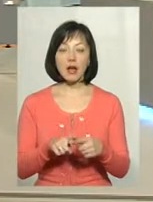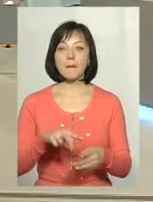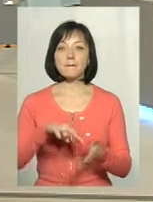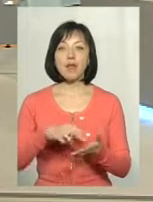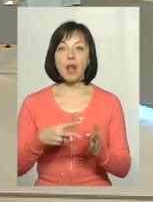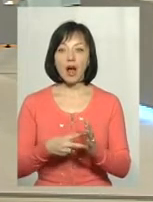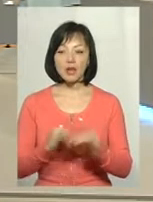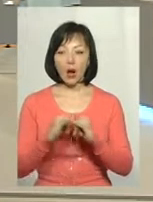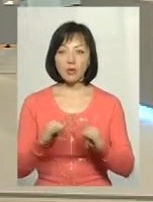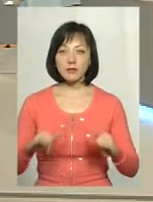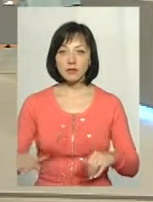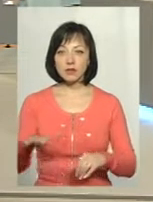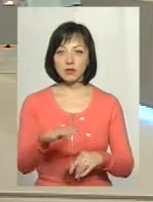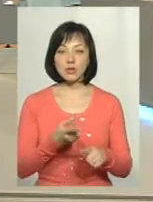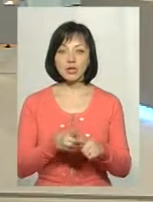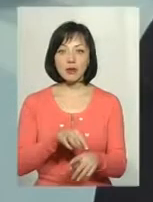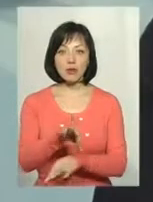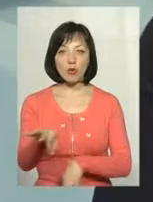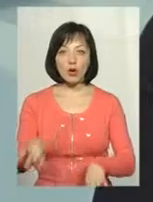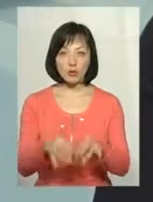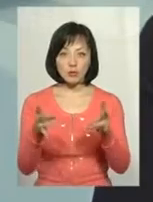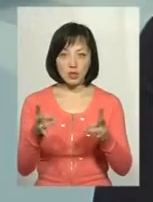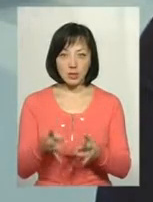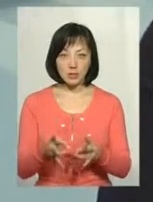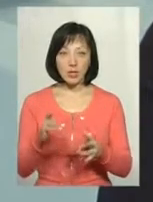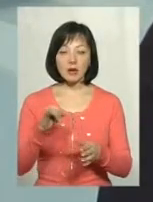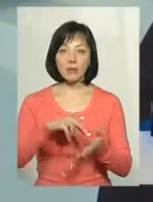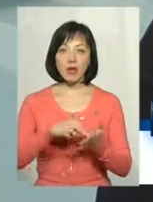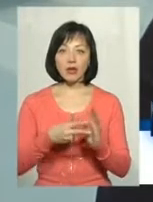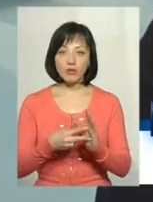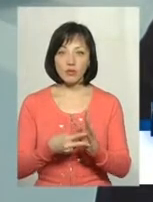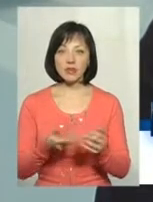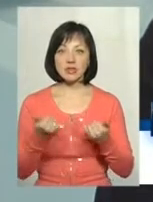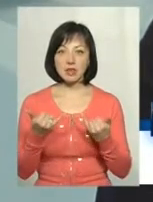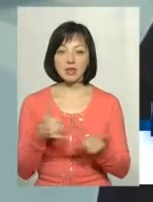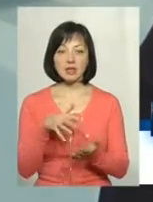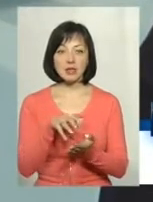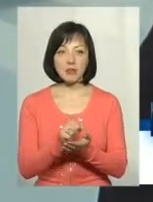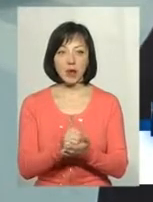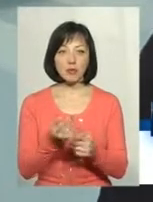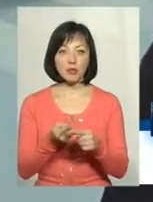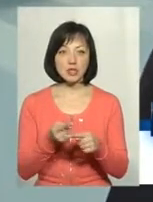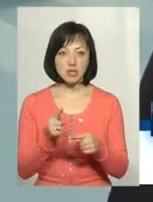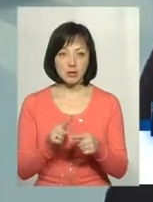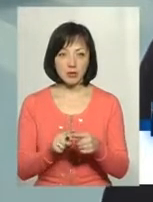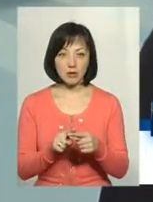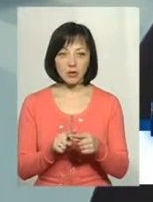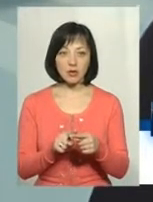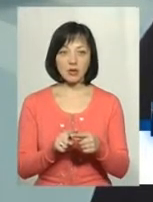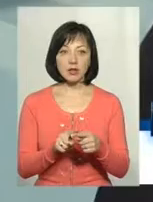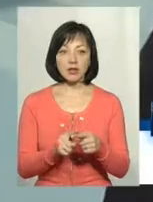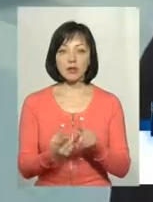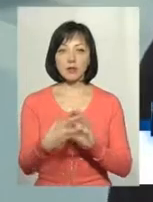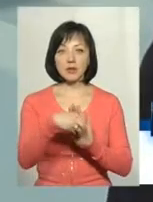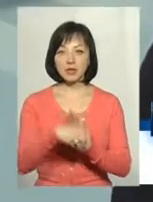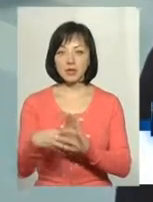території. Цей нам проєкт потрібен і для стратегічного планування. Ми, до речі, зараз займаємося над цим, підключились до нас